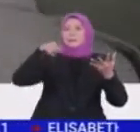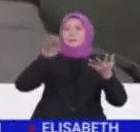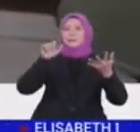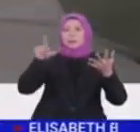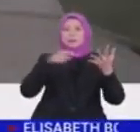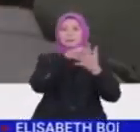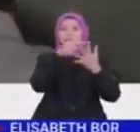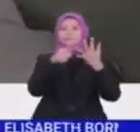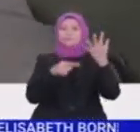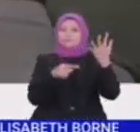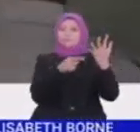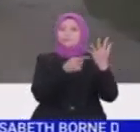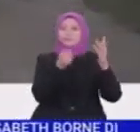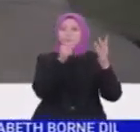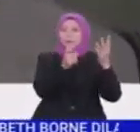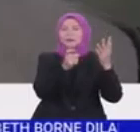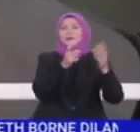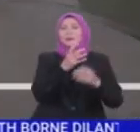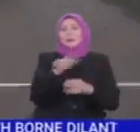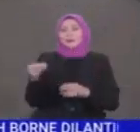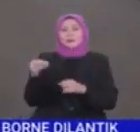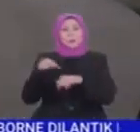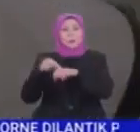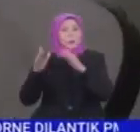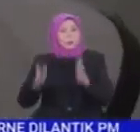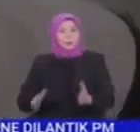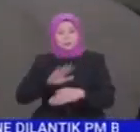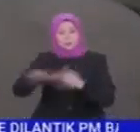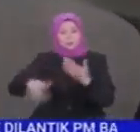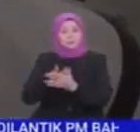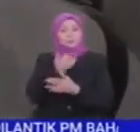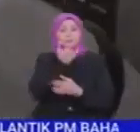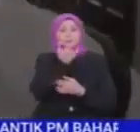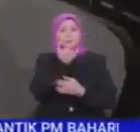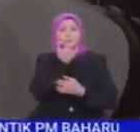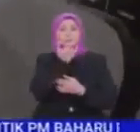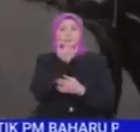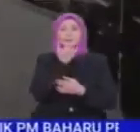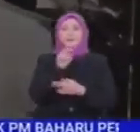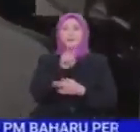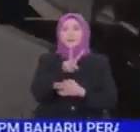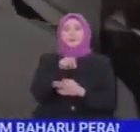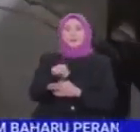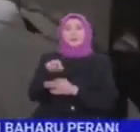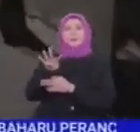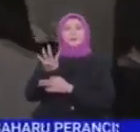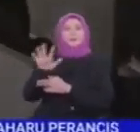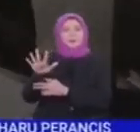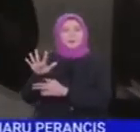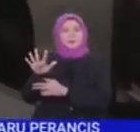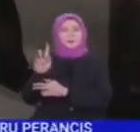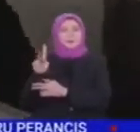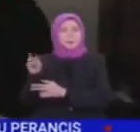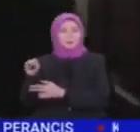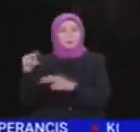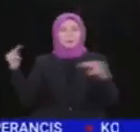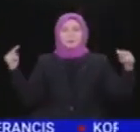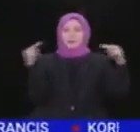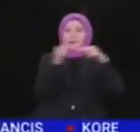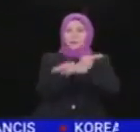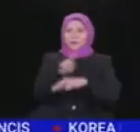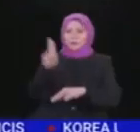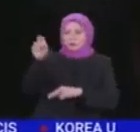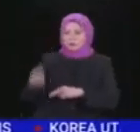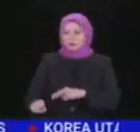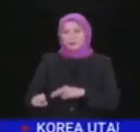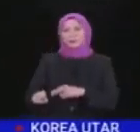halimi tertuduh didakwa melakukan kesemua kesalahan itu di Kil 245.2 lebuh Raya Utara Selatan